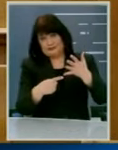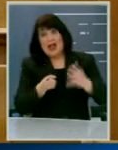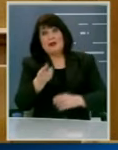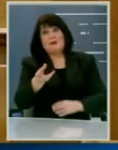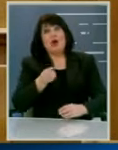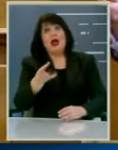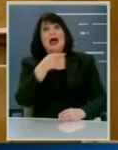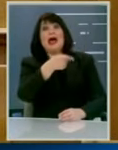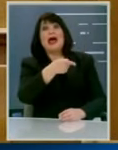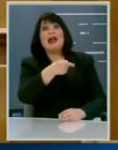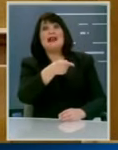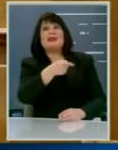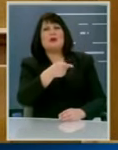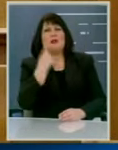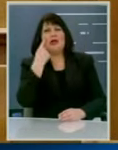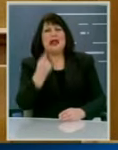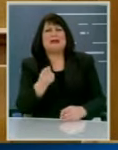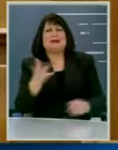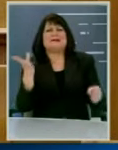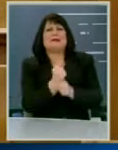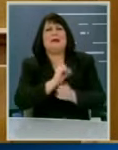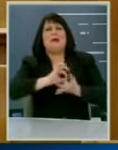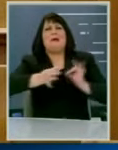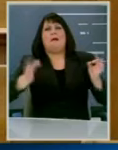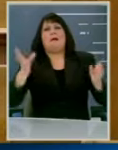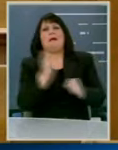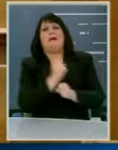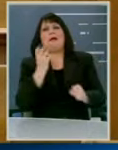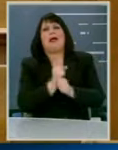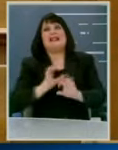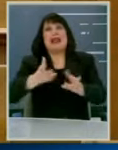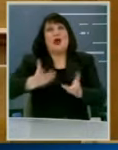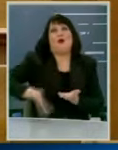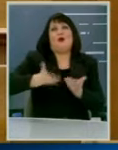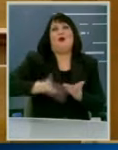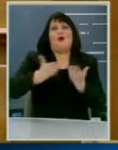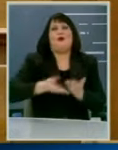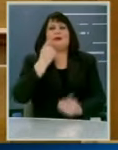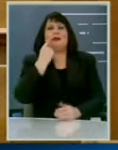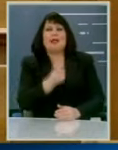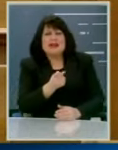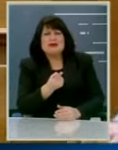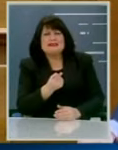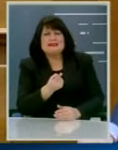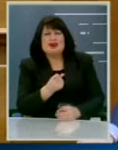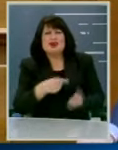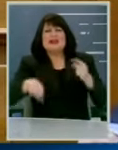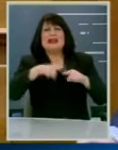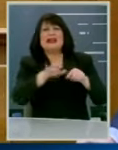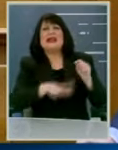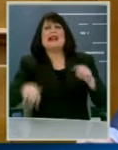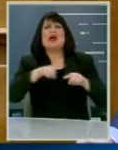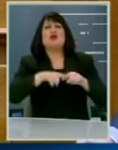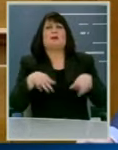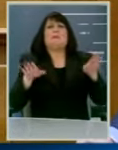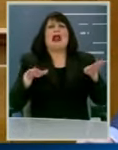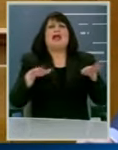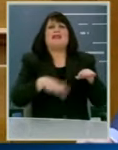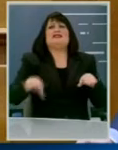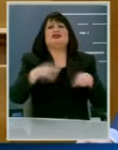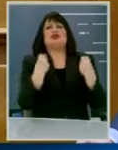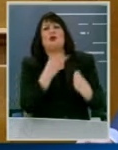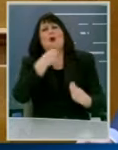είχατε στήσει όχι success story, αλλά με τα μέσα ενημέρωσης που σας στηρίζανε, θα είχατε δημιουργήσει την αίσθηση ότι ο ελληνικός λαός ζει σε ένα παράδεισο. Εμείς δεν το κάνουμε